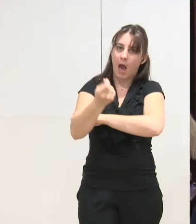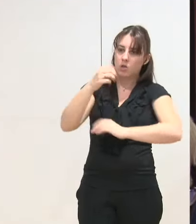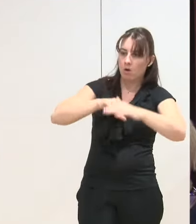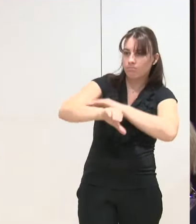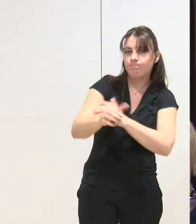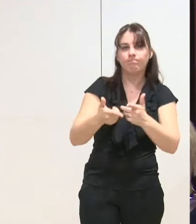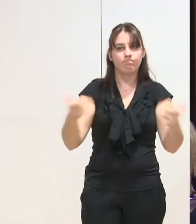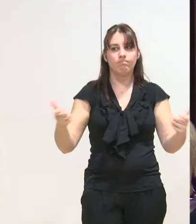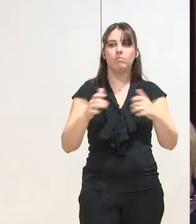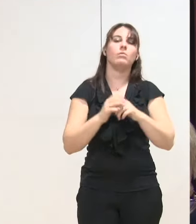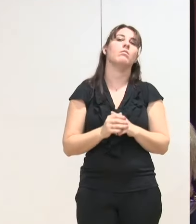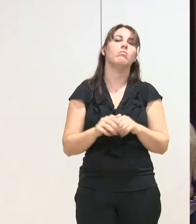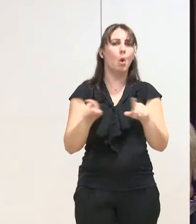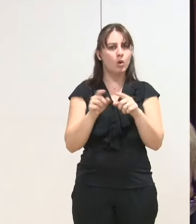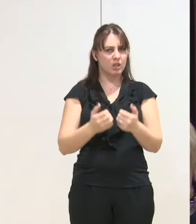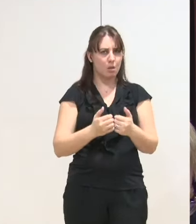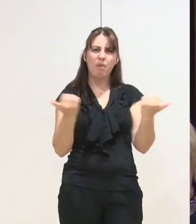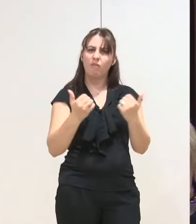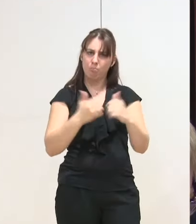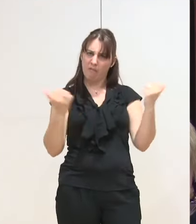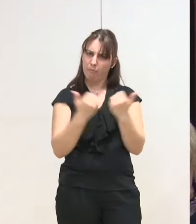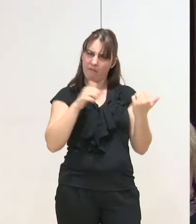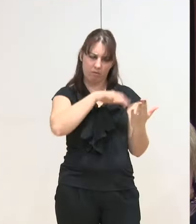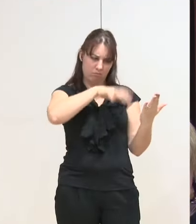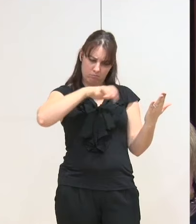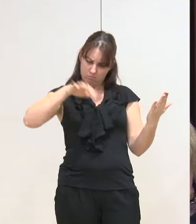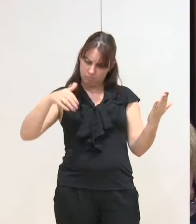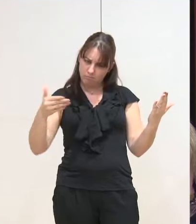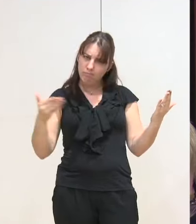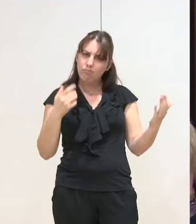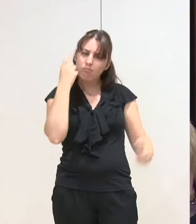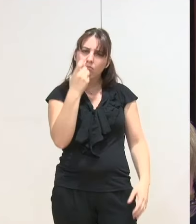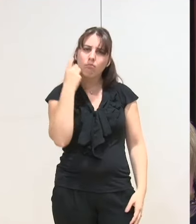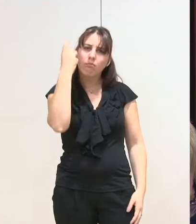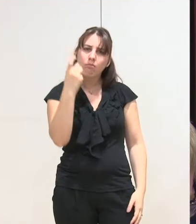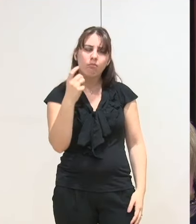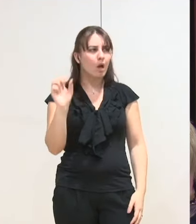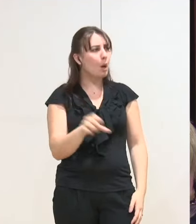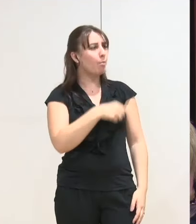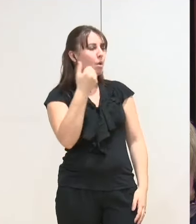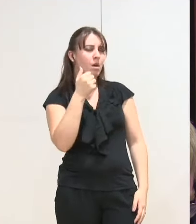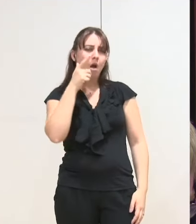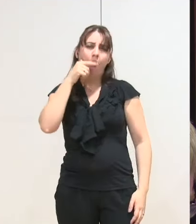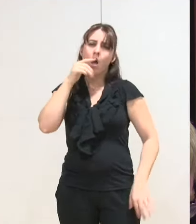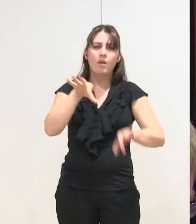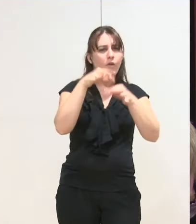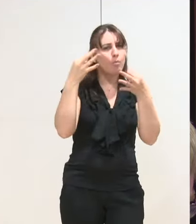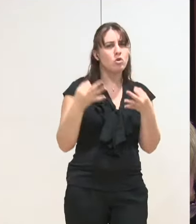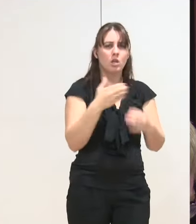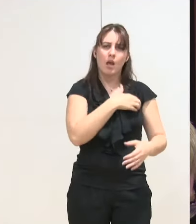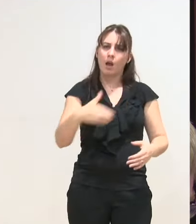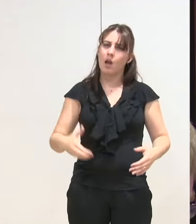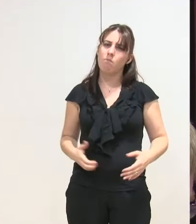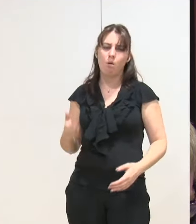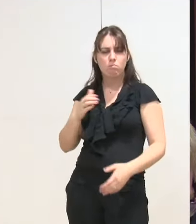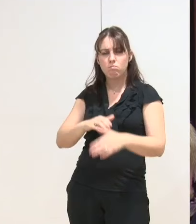frappé par les contradictions intéressantes comme celle qui consiste enfin à reconnaître l'effort budgétaire considérable de la ville